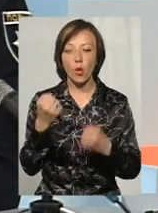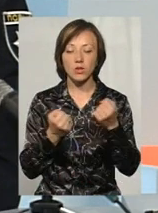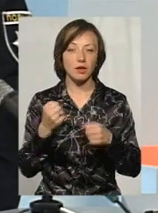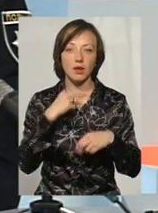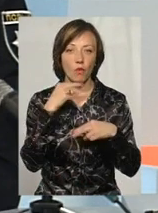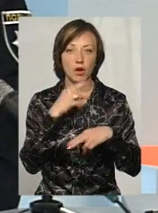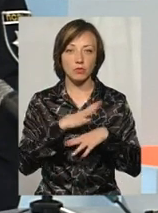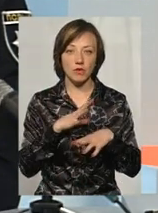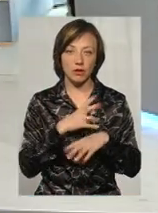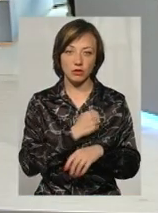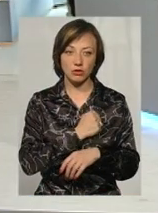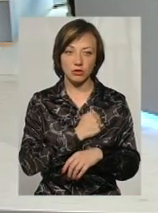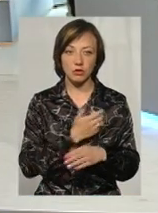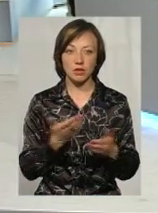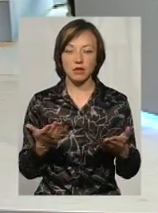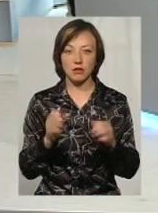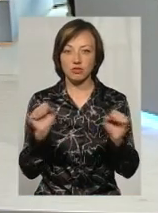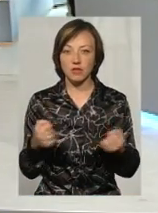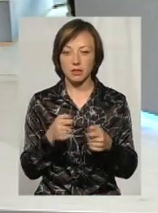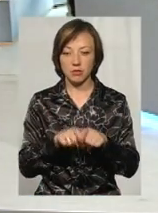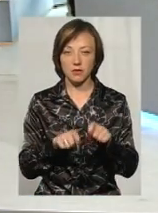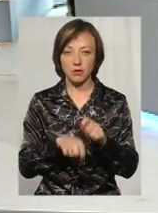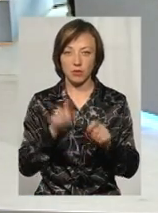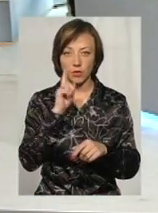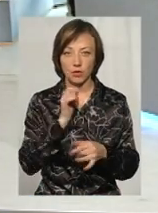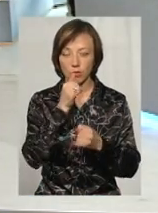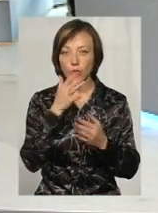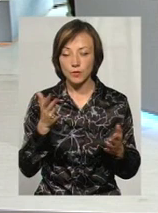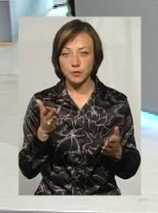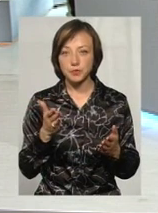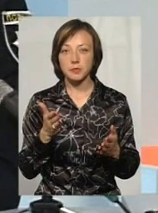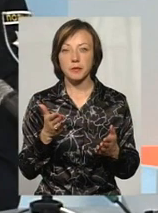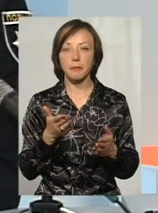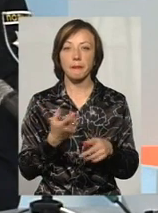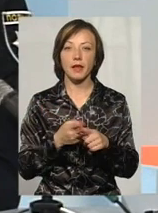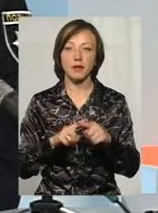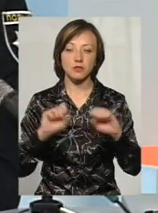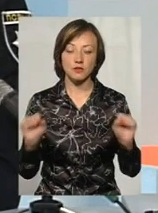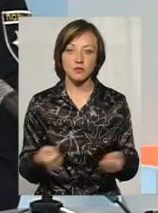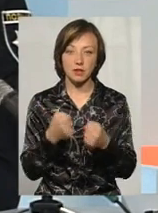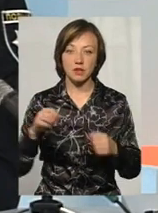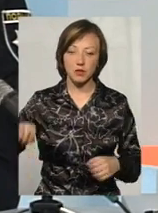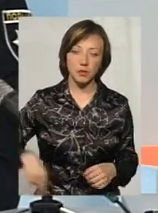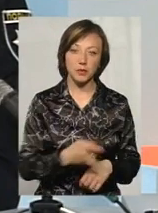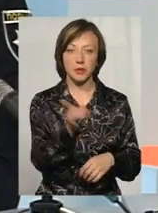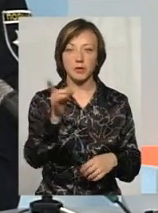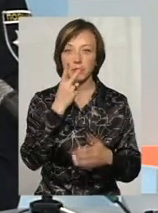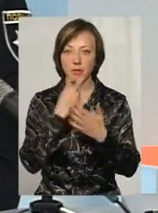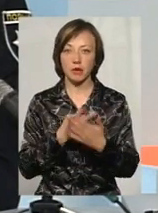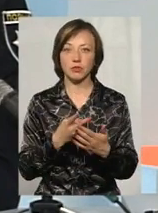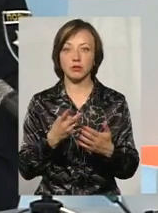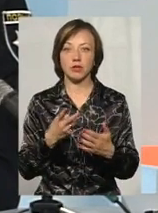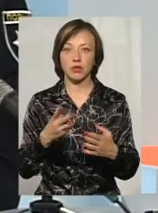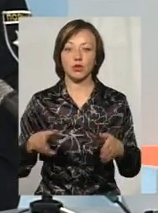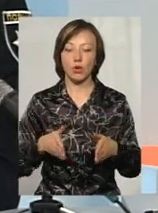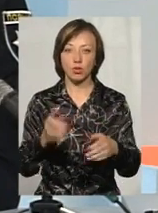десь. На жаль, ми не вимірюємо швидкість, і ніхто її поки що не вимірює, тому водії перевищують швидкість, вилітають з поворота, бачать вже перед собою дорожні